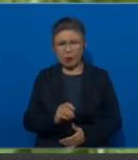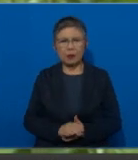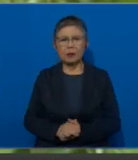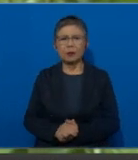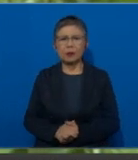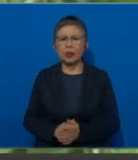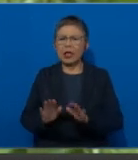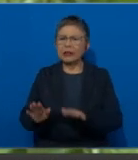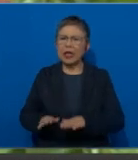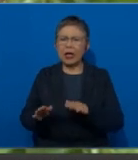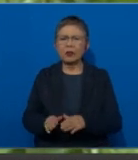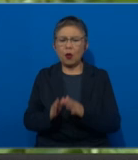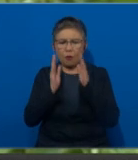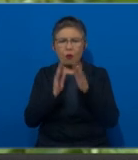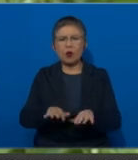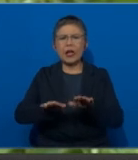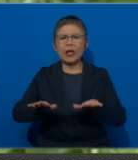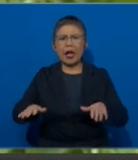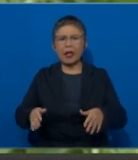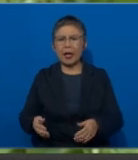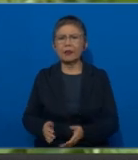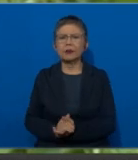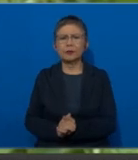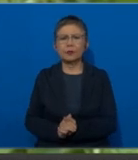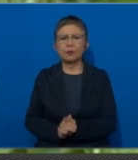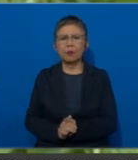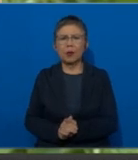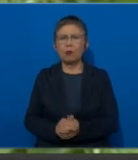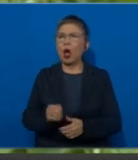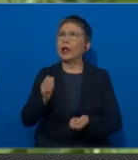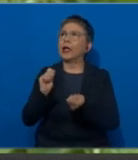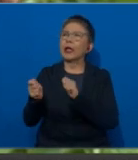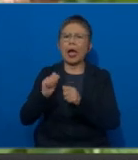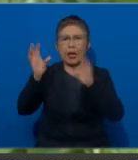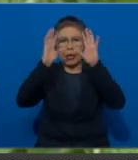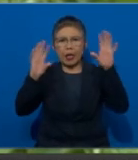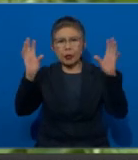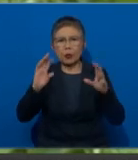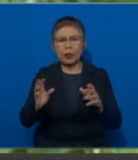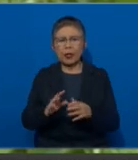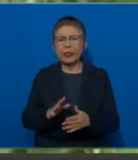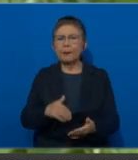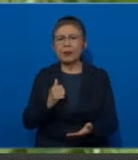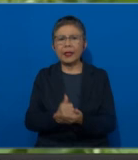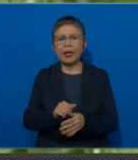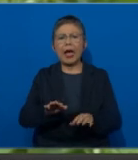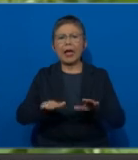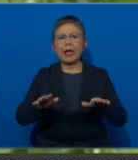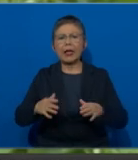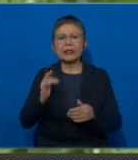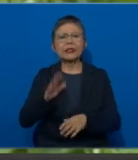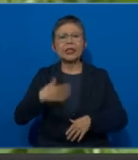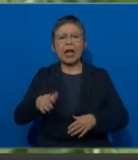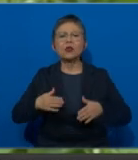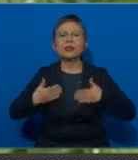Pak. Dia tuh fokus sama anak. Walaupun misalkan di hari raya Pak, walaupun dia enggak pakai, penting anaknya. Itu istri saya